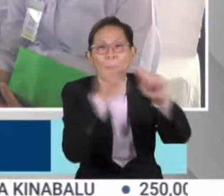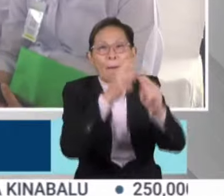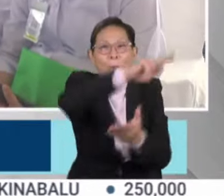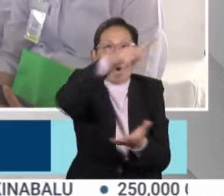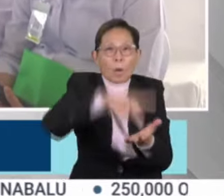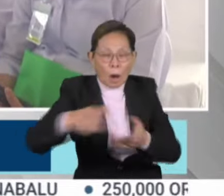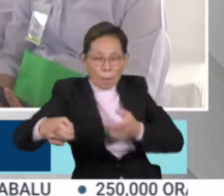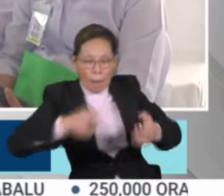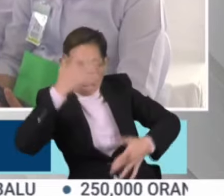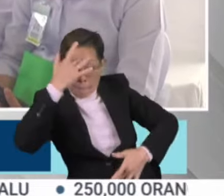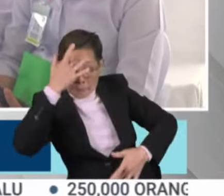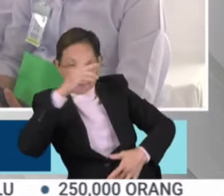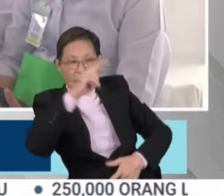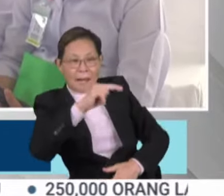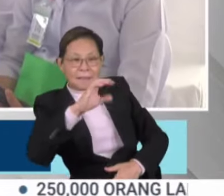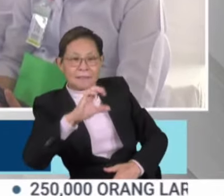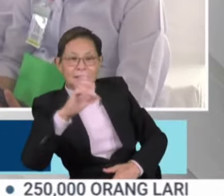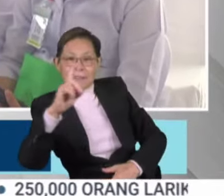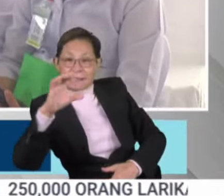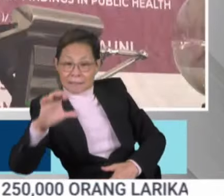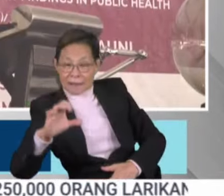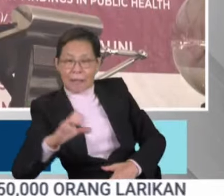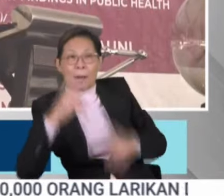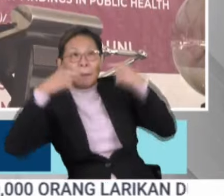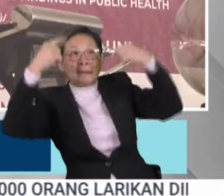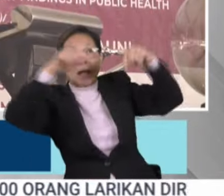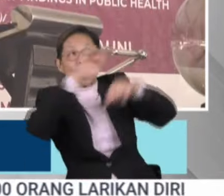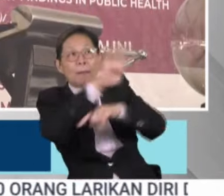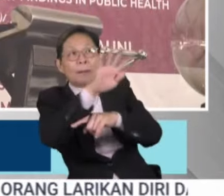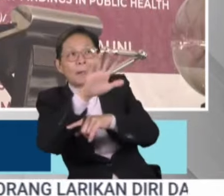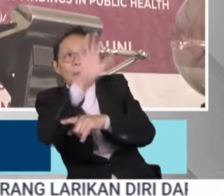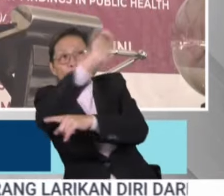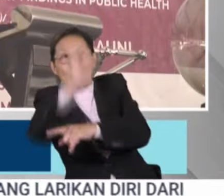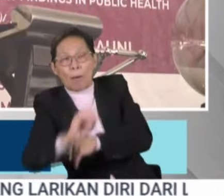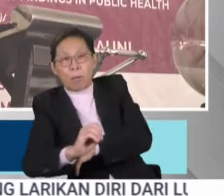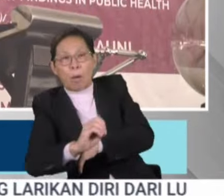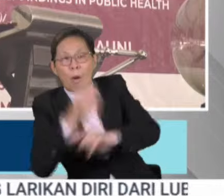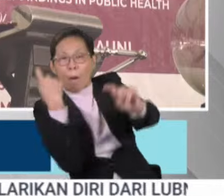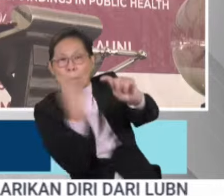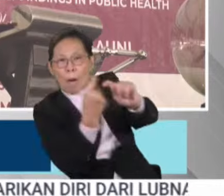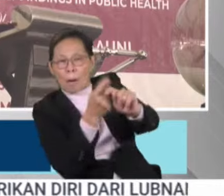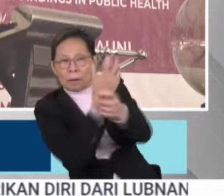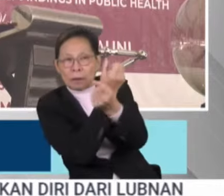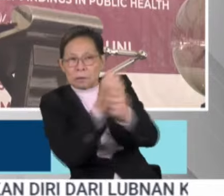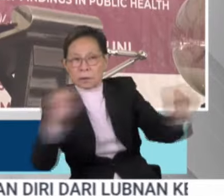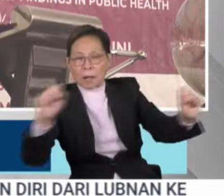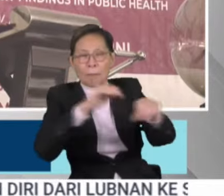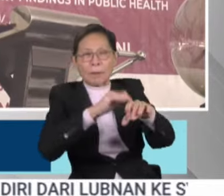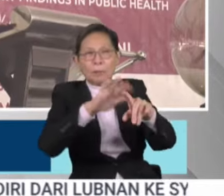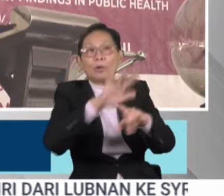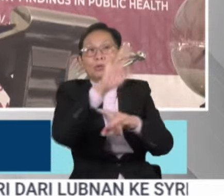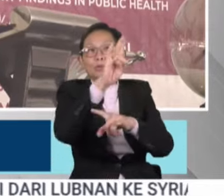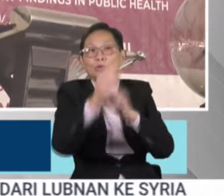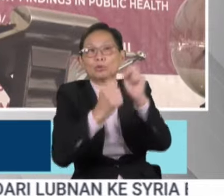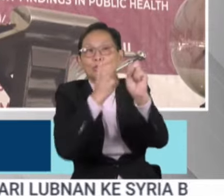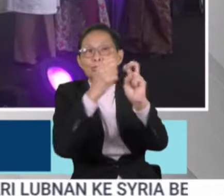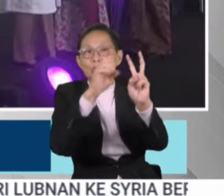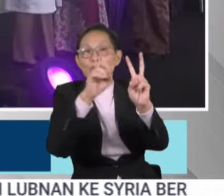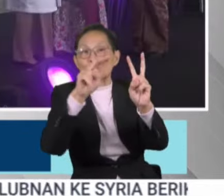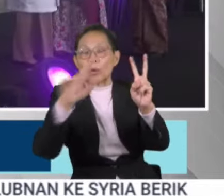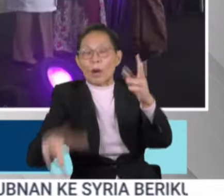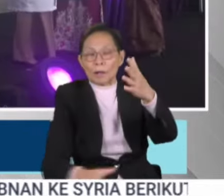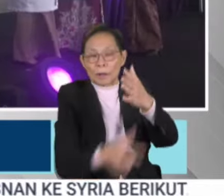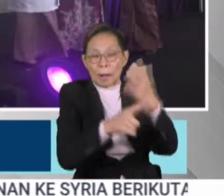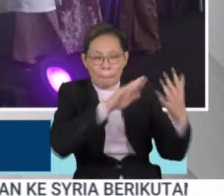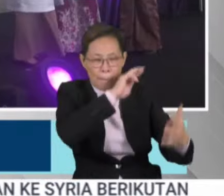Pembinaan Pusat Kawalan Penyakit Negara NCDC mencapai 45% kemajuan dan dijangka siap pada Julai 2026.